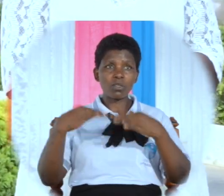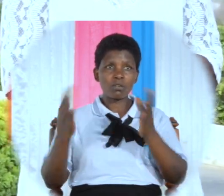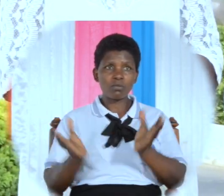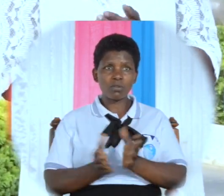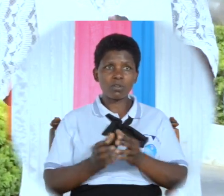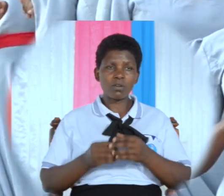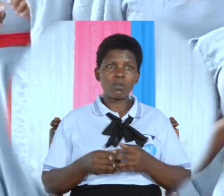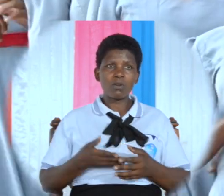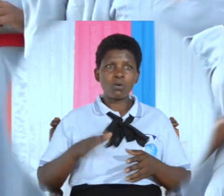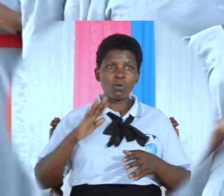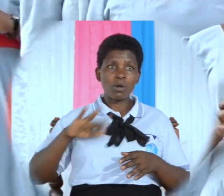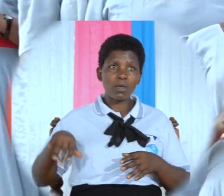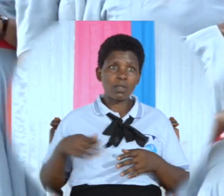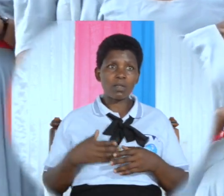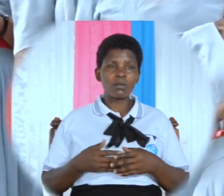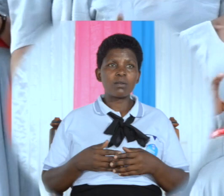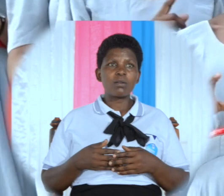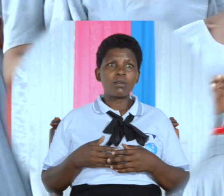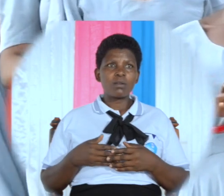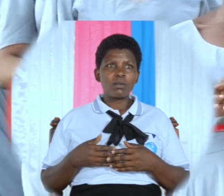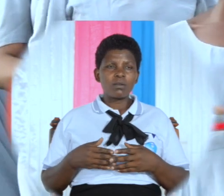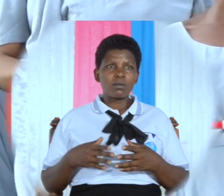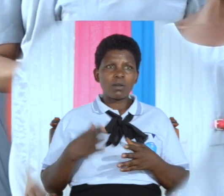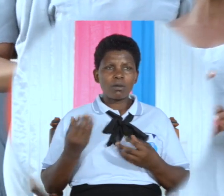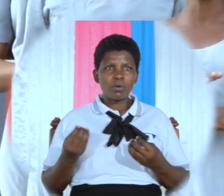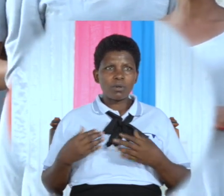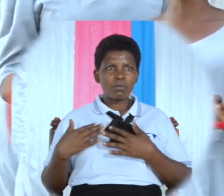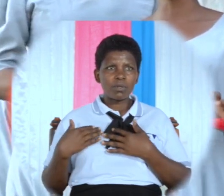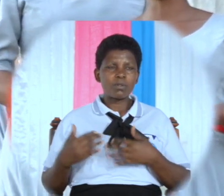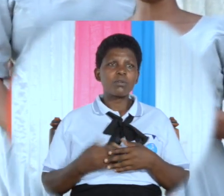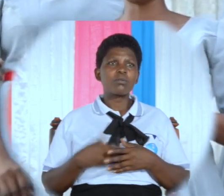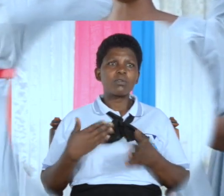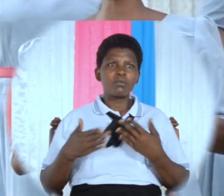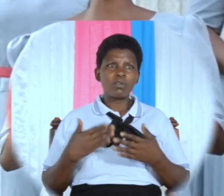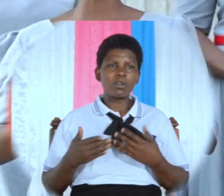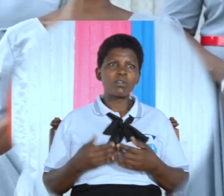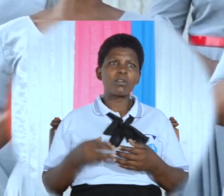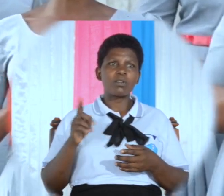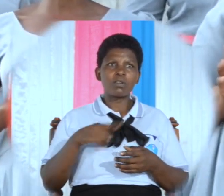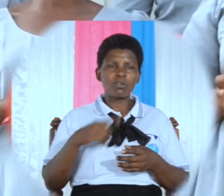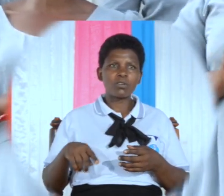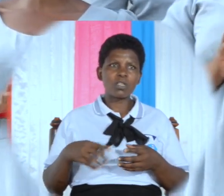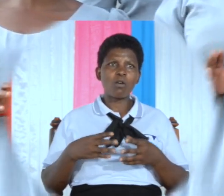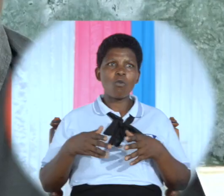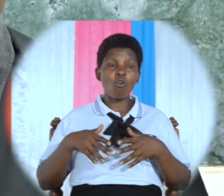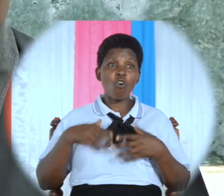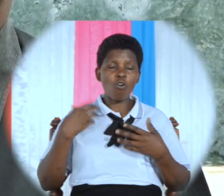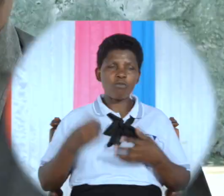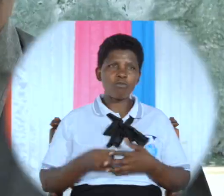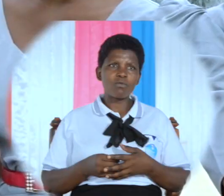dunia Wala ndugu wazazi Kamwe hawawezi Kunifanya nikose